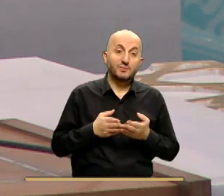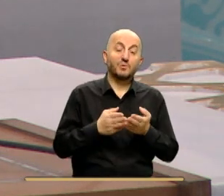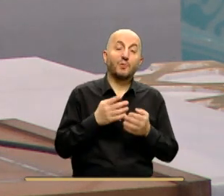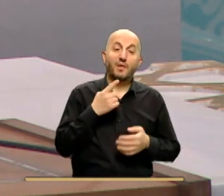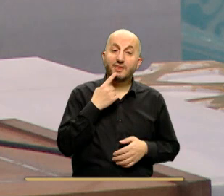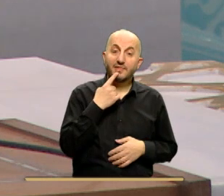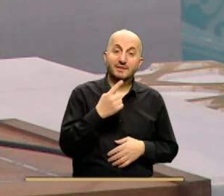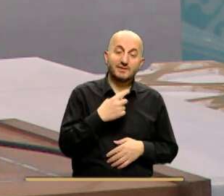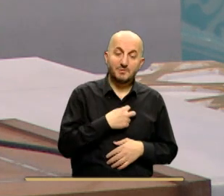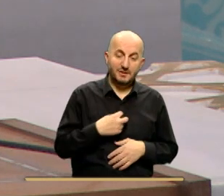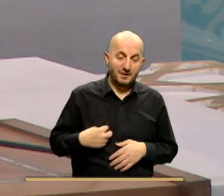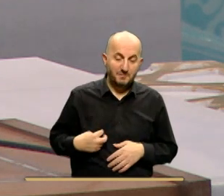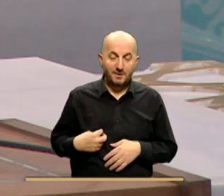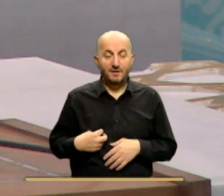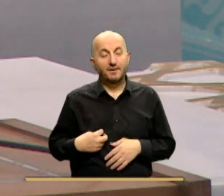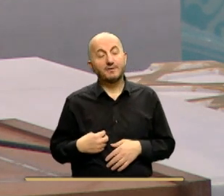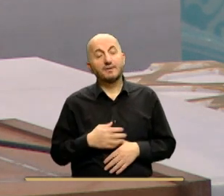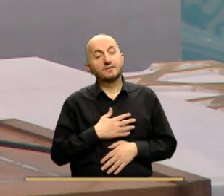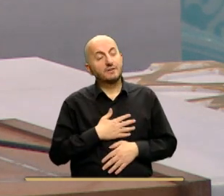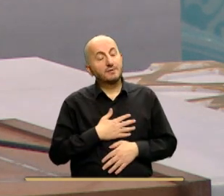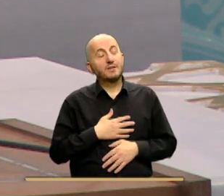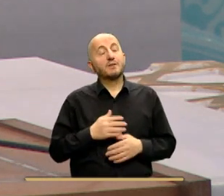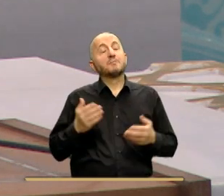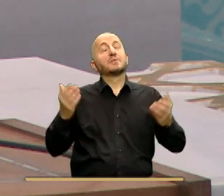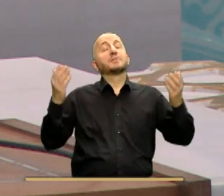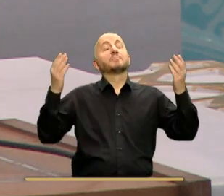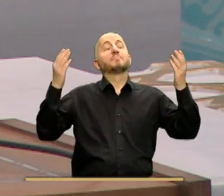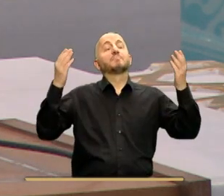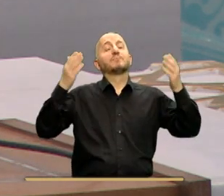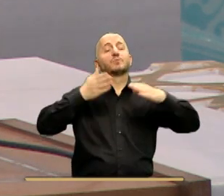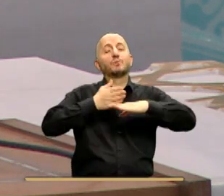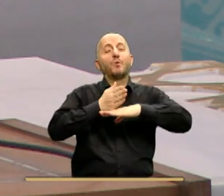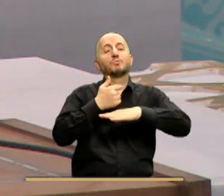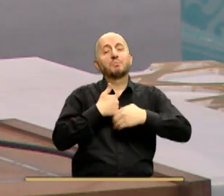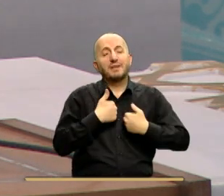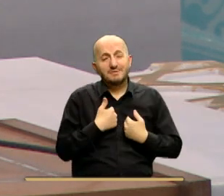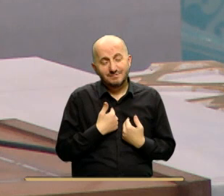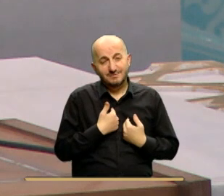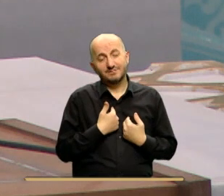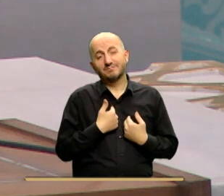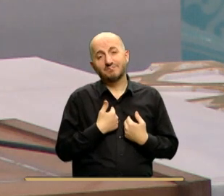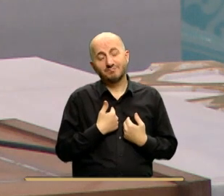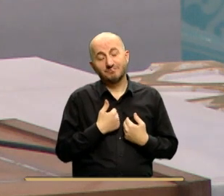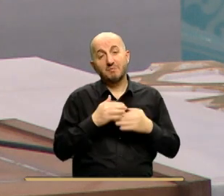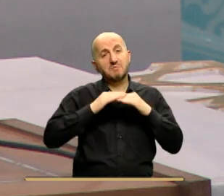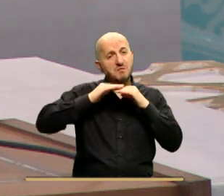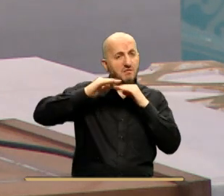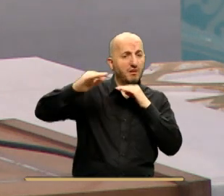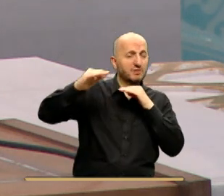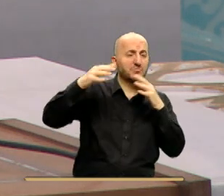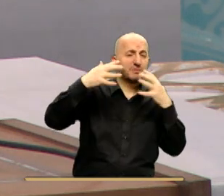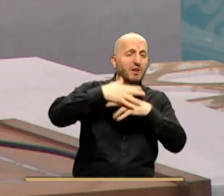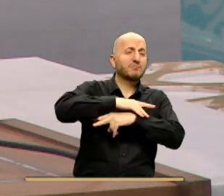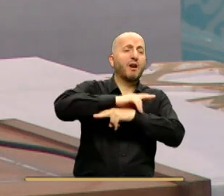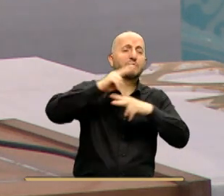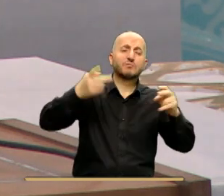ki, Aleyhisselam, Rabbim, doğrusu ben milletimi gece